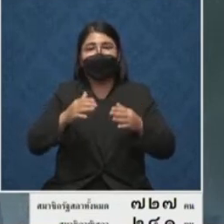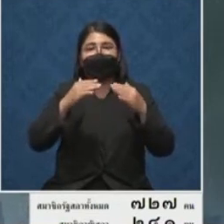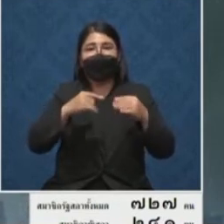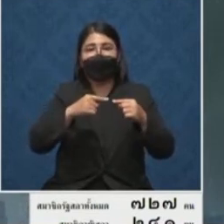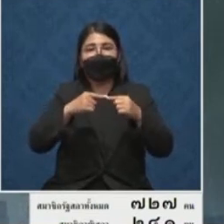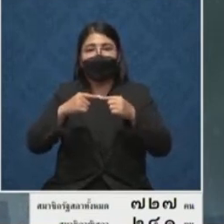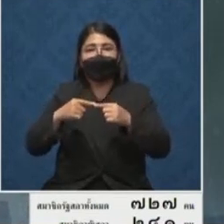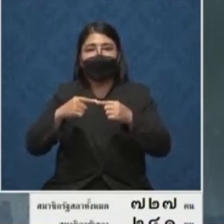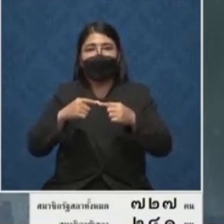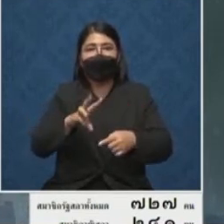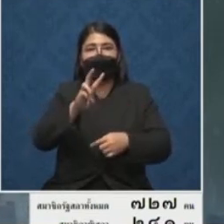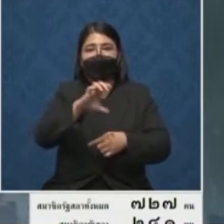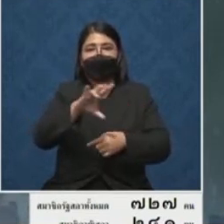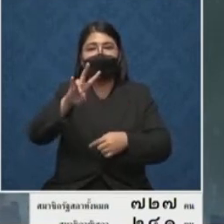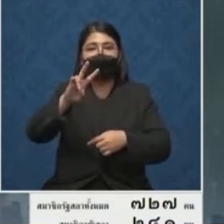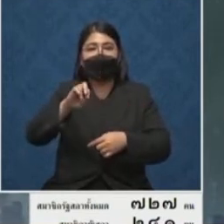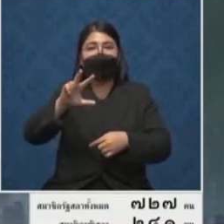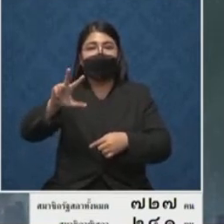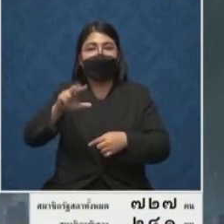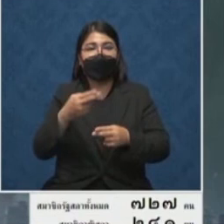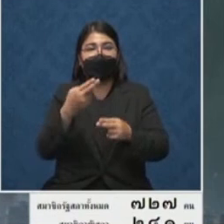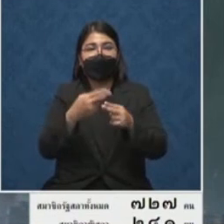การ4ไม่รับหลักการครับ